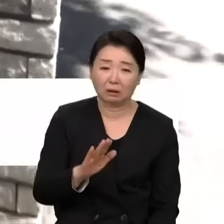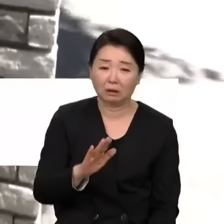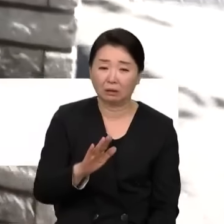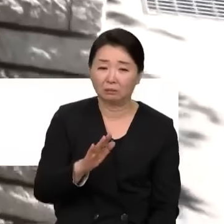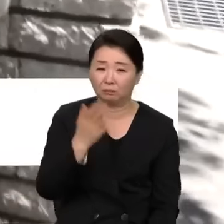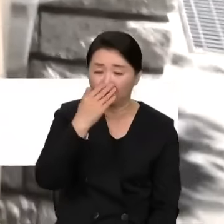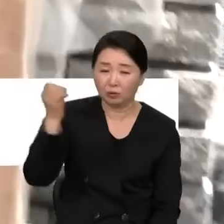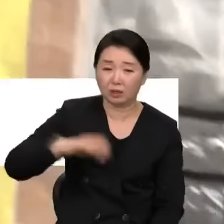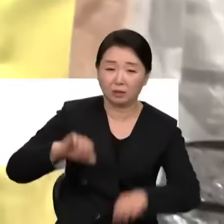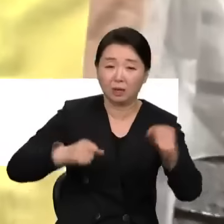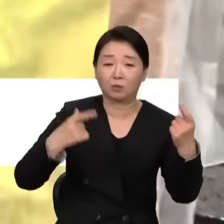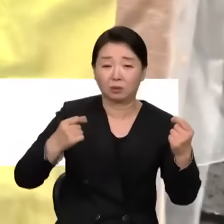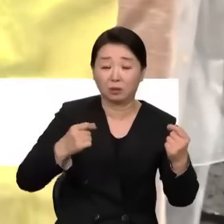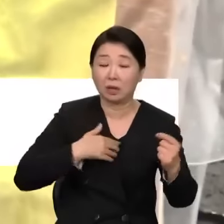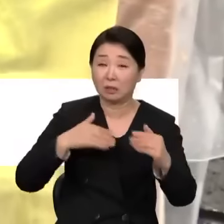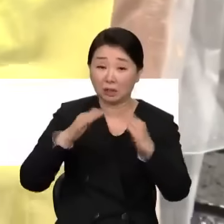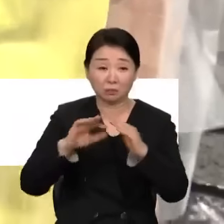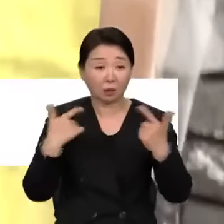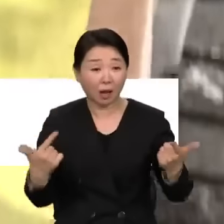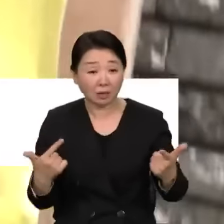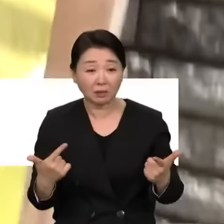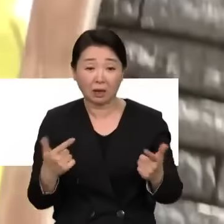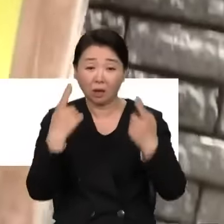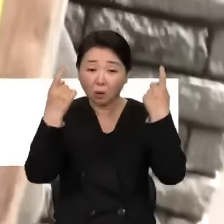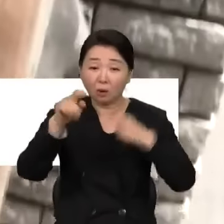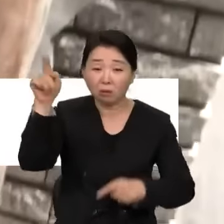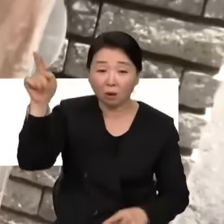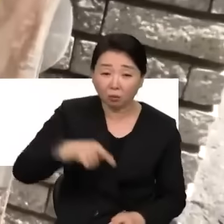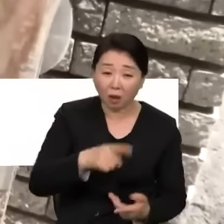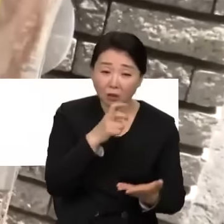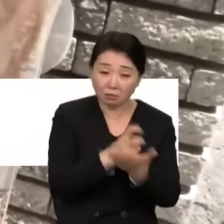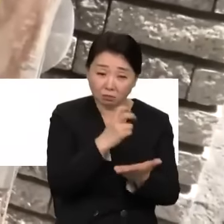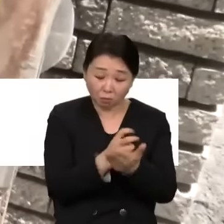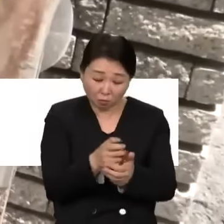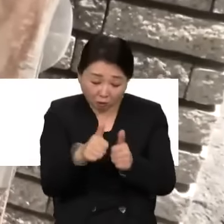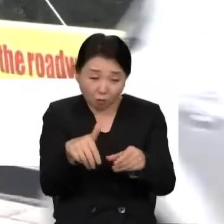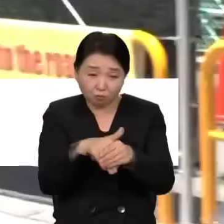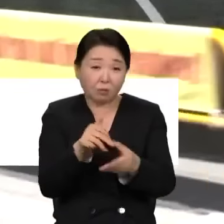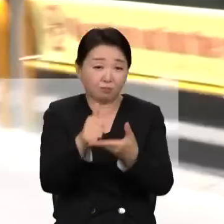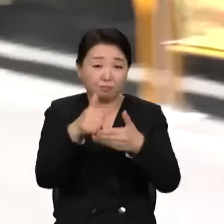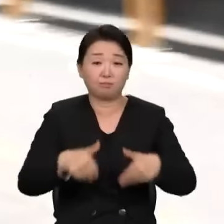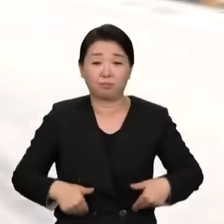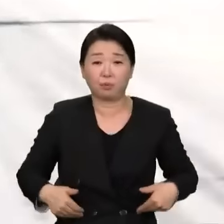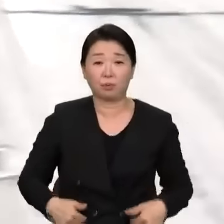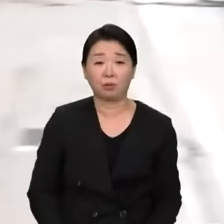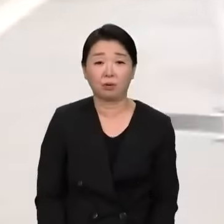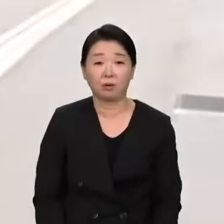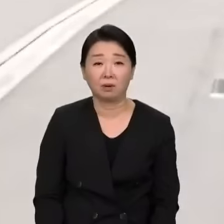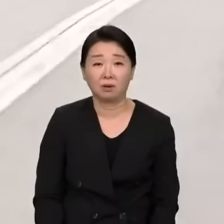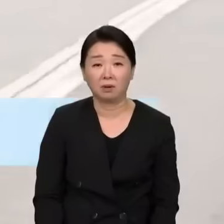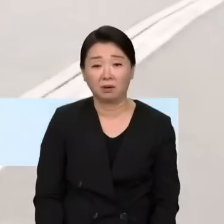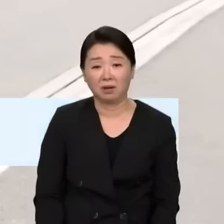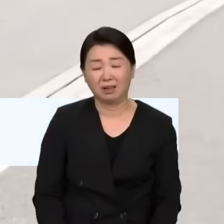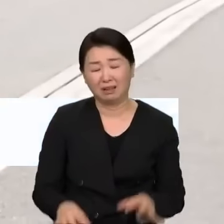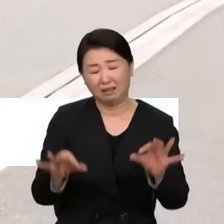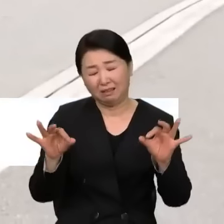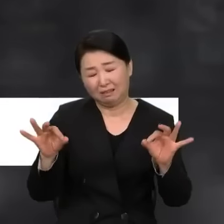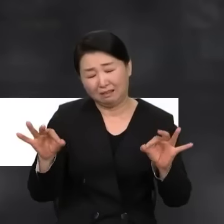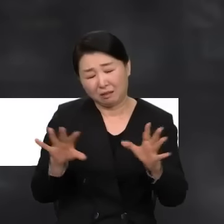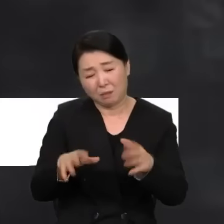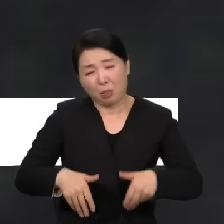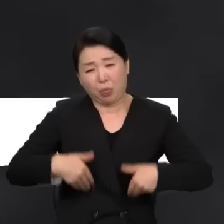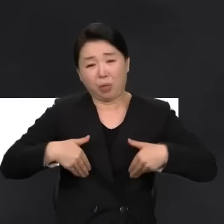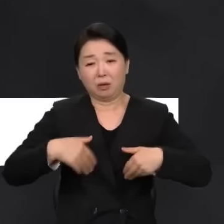need to learn that, you know, there are rules in place. Respect the culture. You know, you're on holidays. It's not your home. 급한 대로 땜질식 처방은